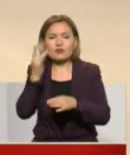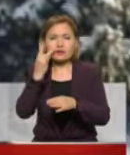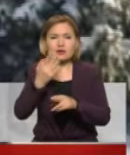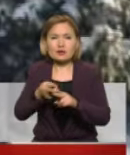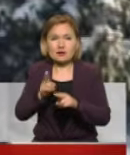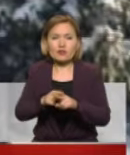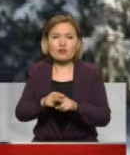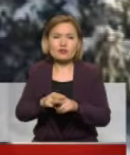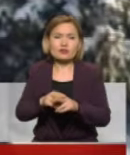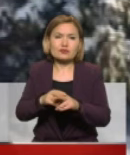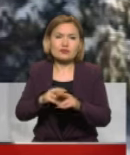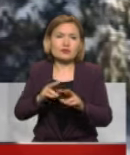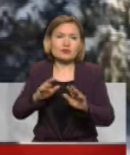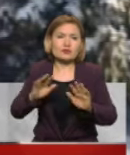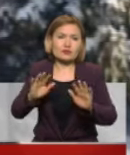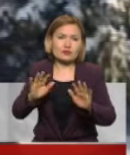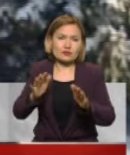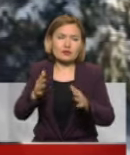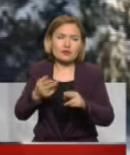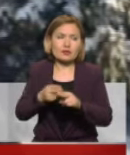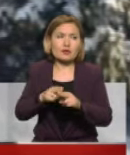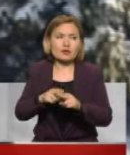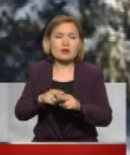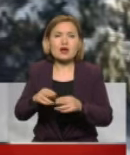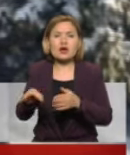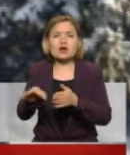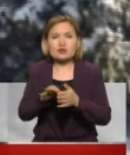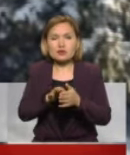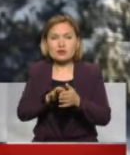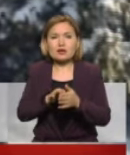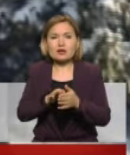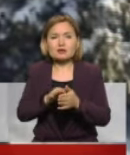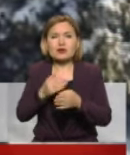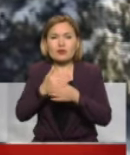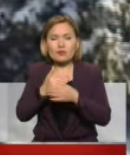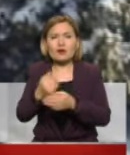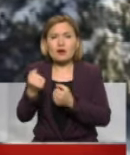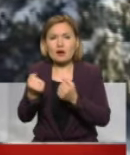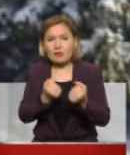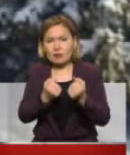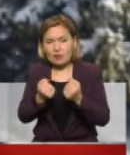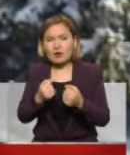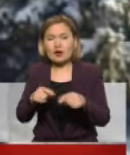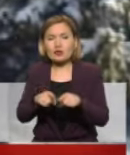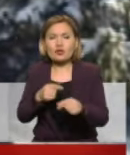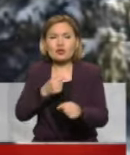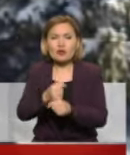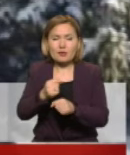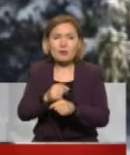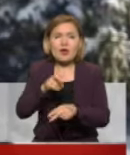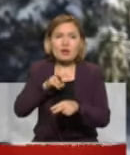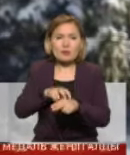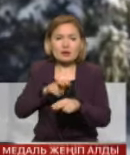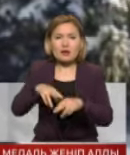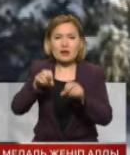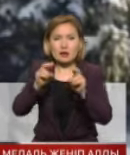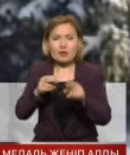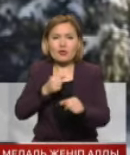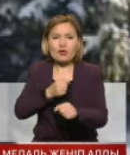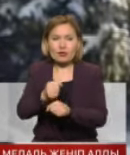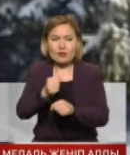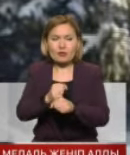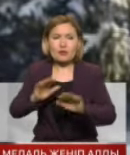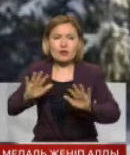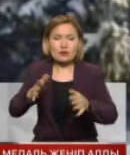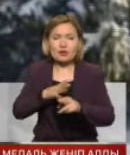есептеймін. Жалпы жедел жәрдем жүргізушісін ғана емес, соңғы кезде медицина қызметкерлерін ұрып соғу көбейді. Бұл мәдениетсіздік